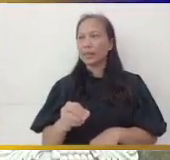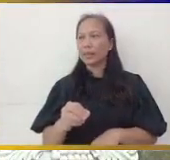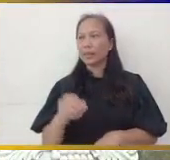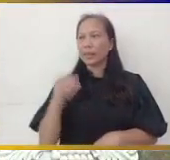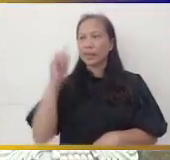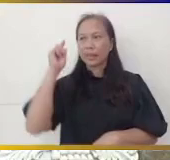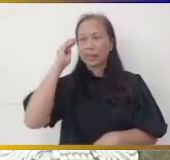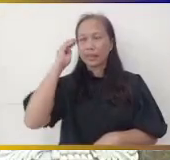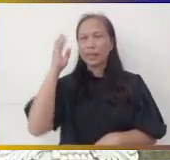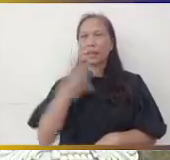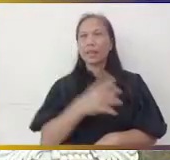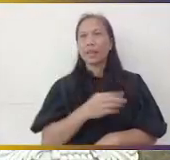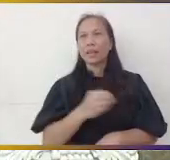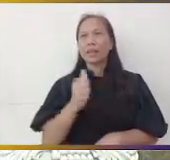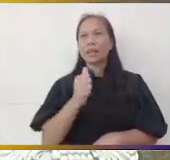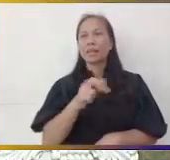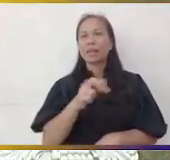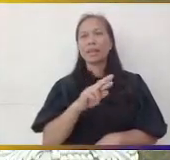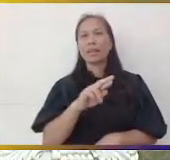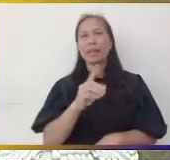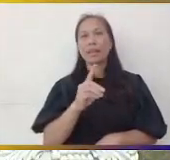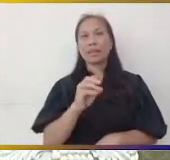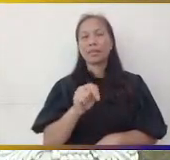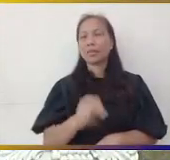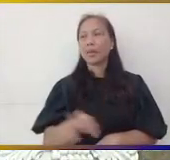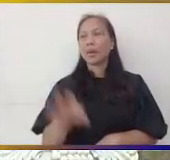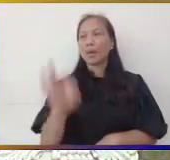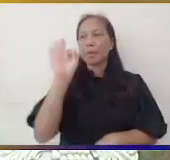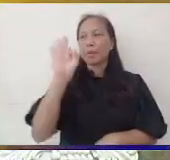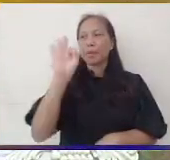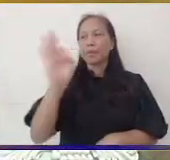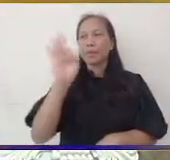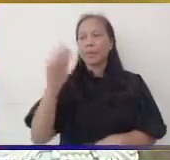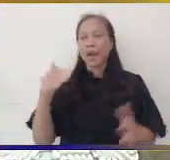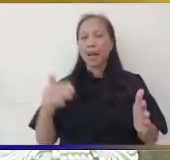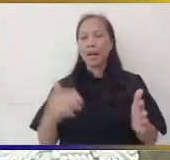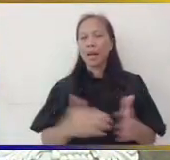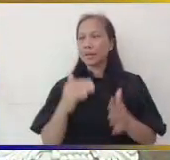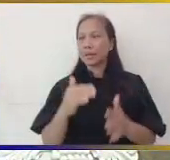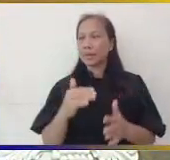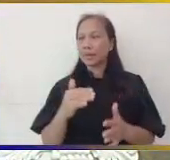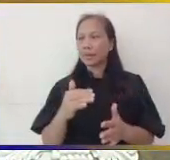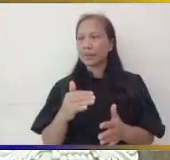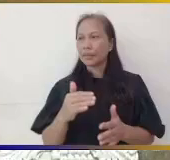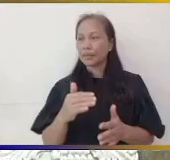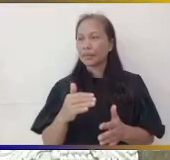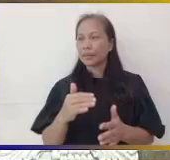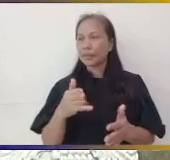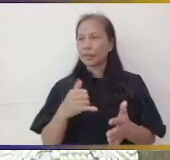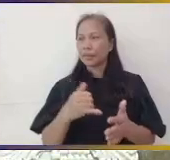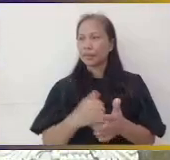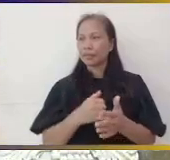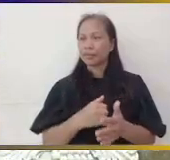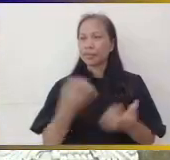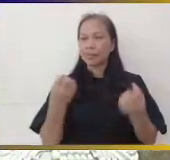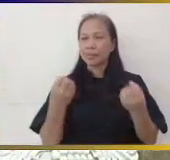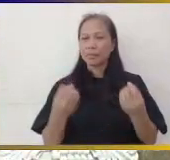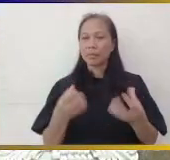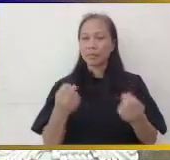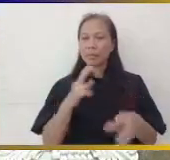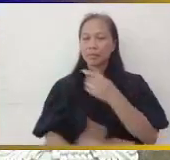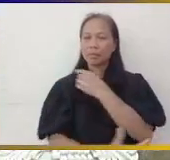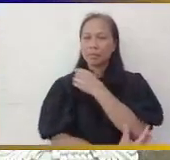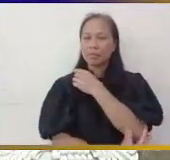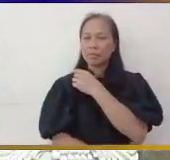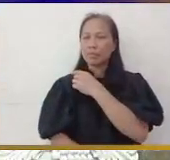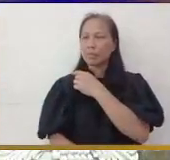against it and like I said maraming mahihirap na target ng state church naging grupo naging